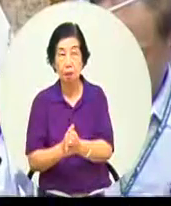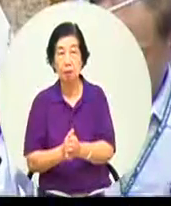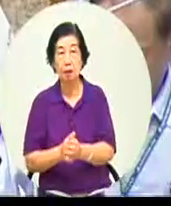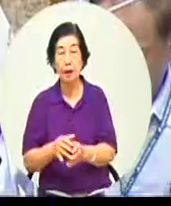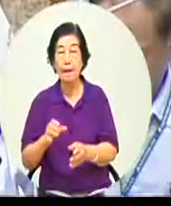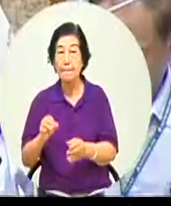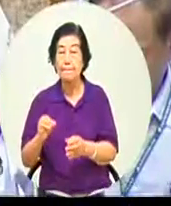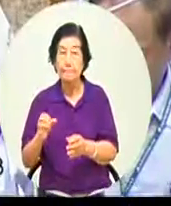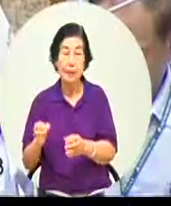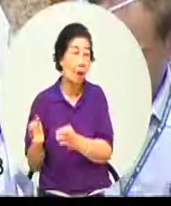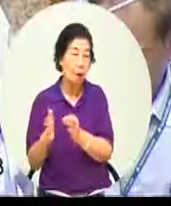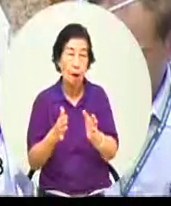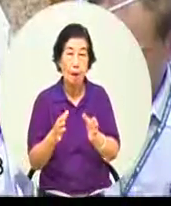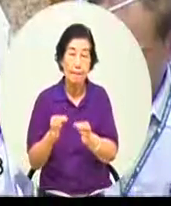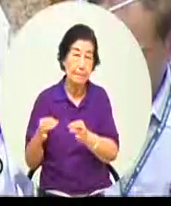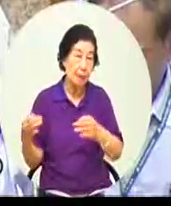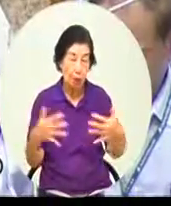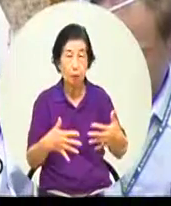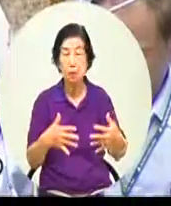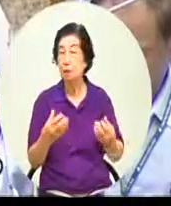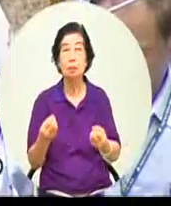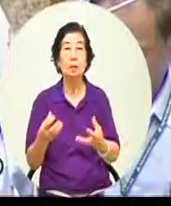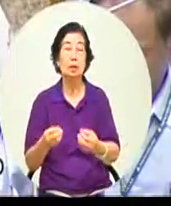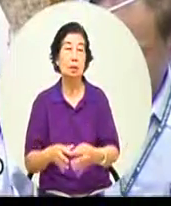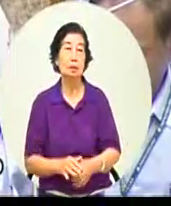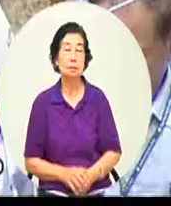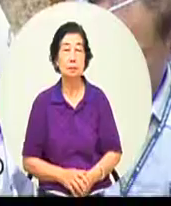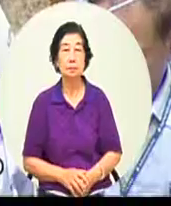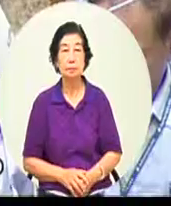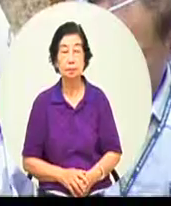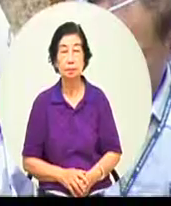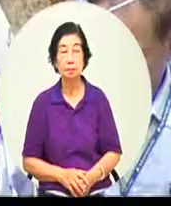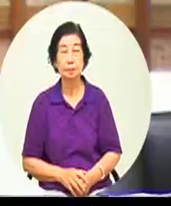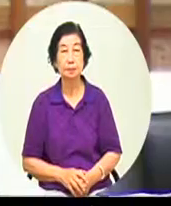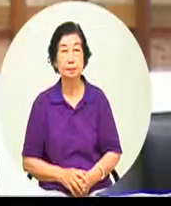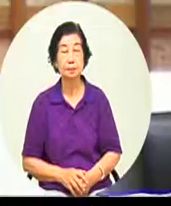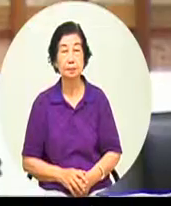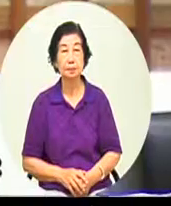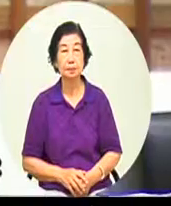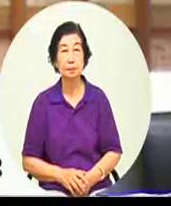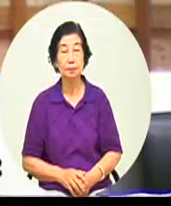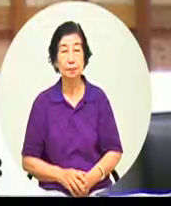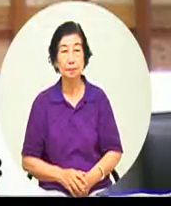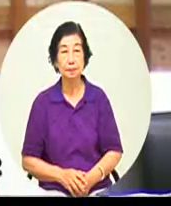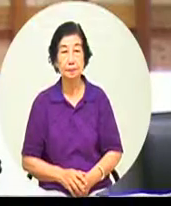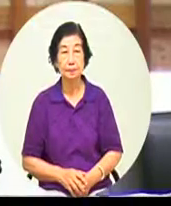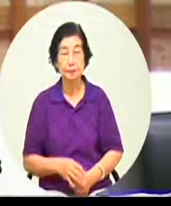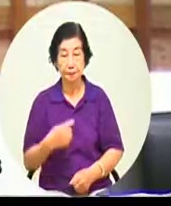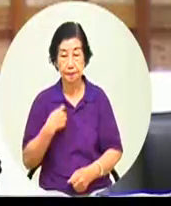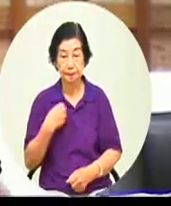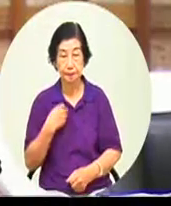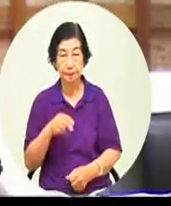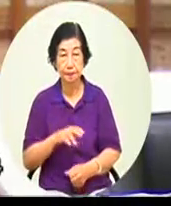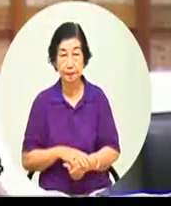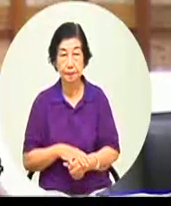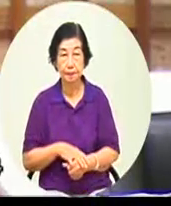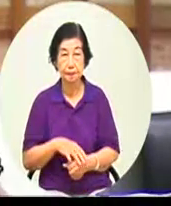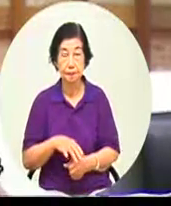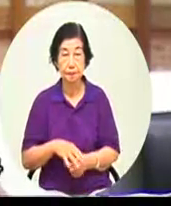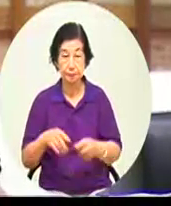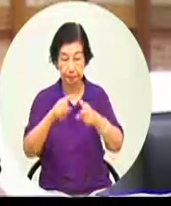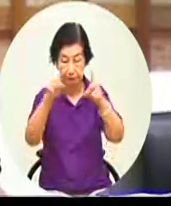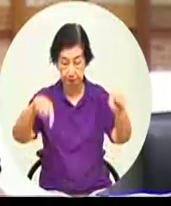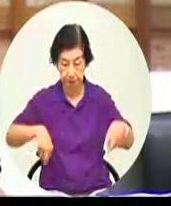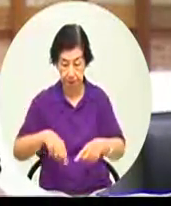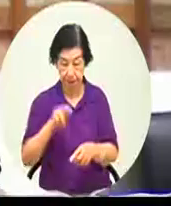整个是符合我们整个推估的需求。 局长，本席看到你这些上面来讲，我刚刚讲土